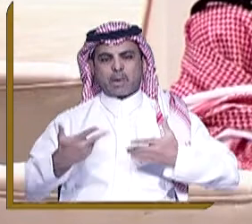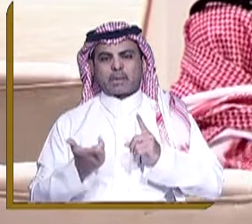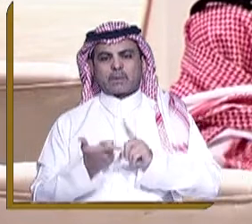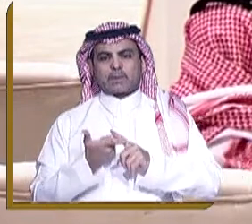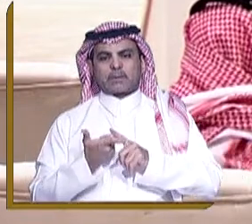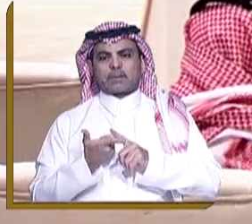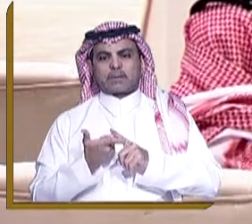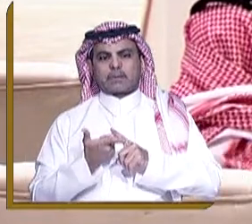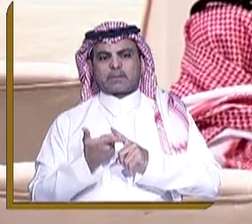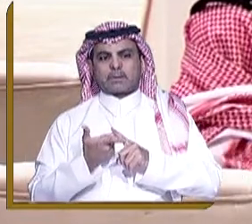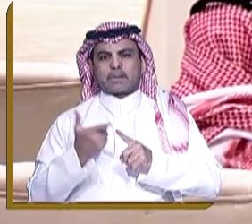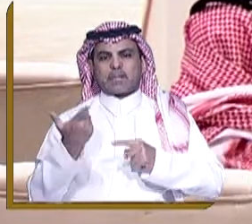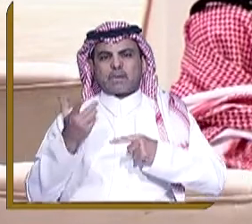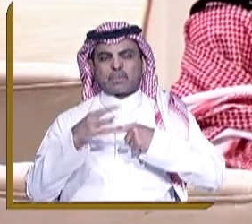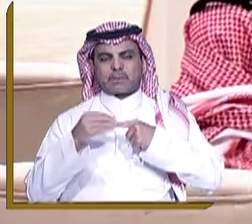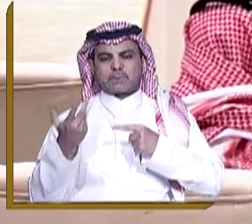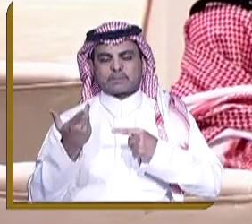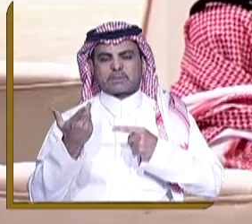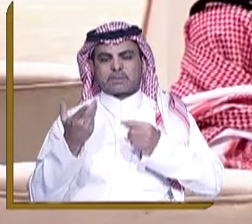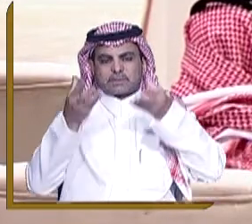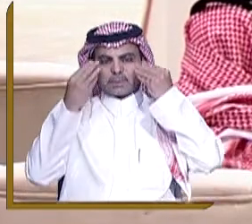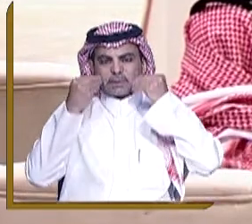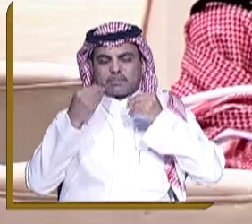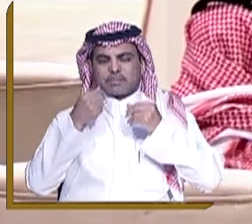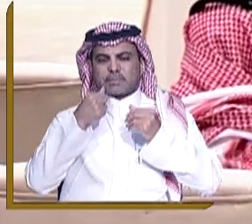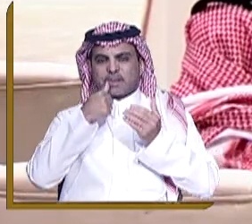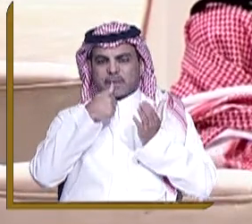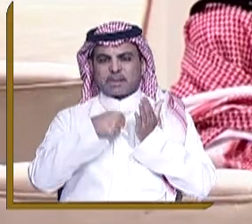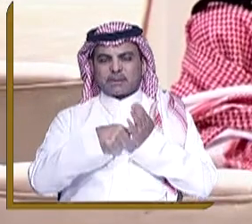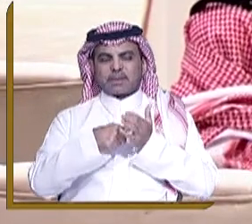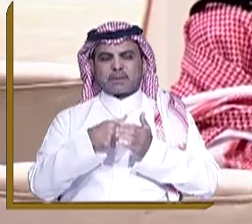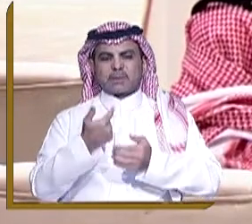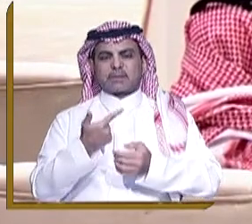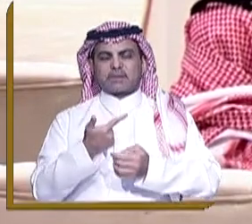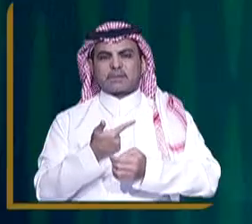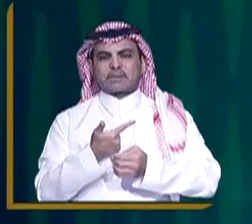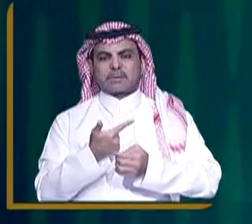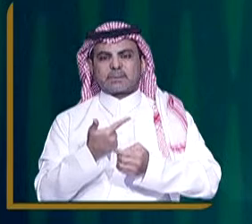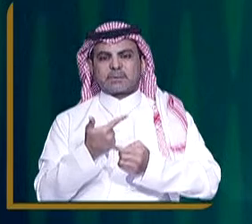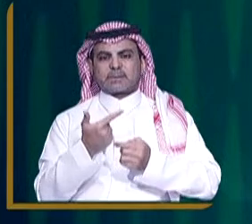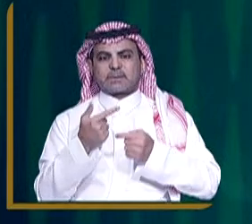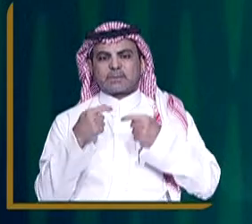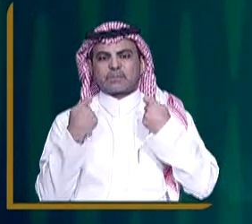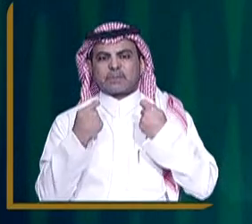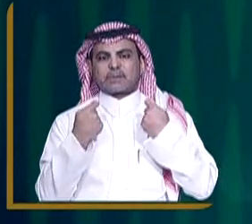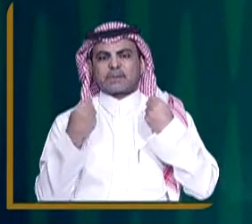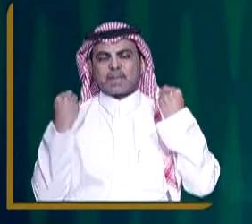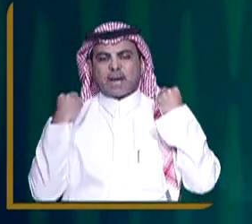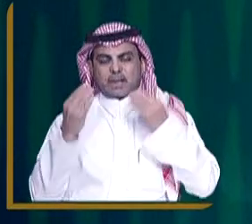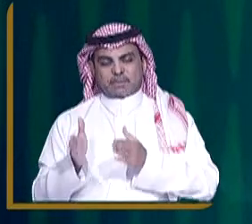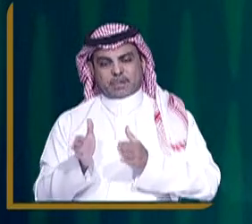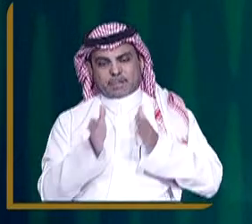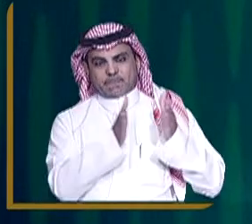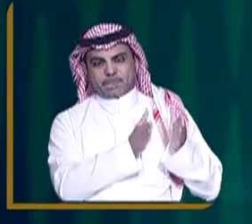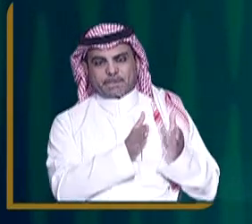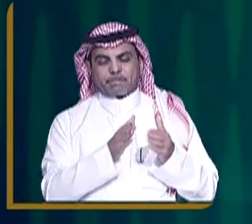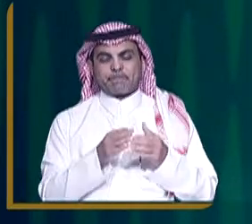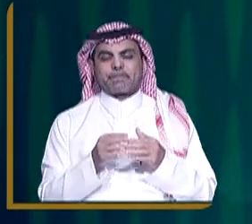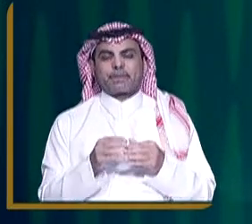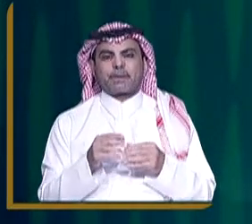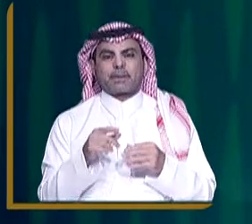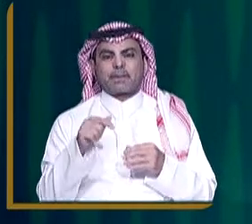الذين لديهم قصور تعليمي أو قصور صحي في داخل الوزارة؟ السؤال الثاني طال عمرك،